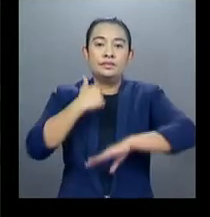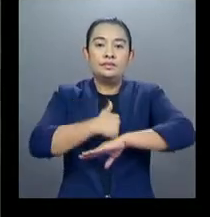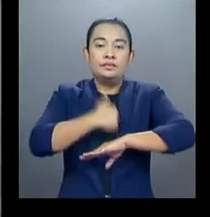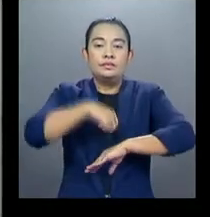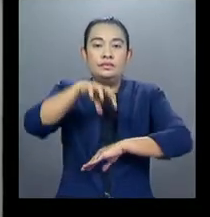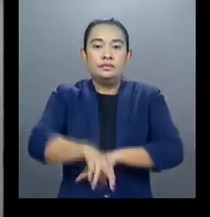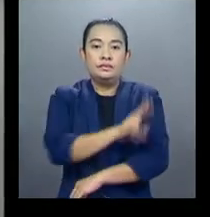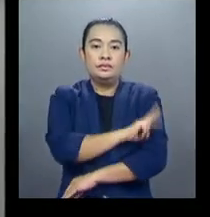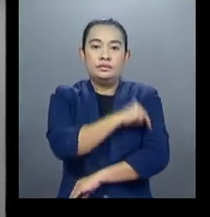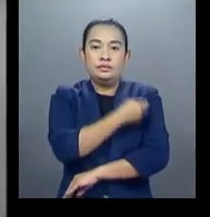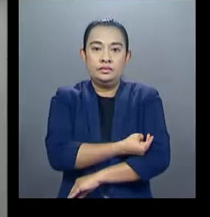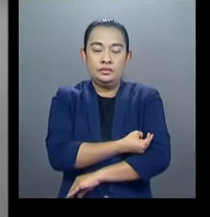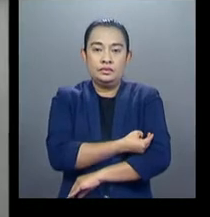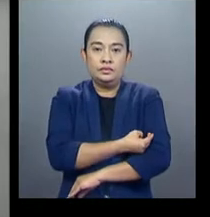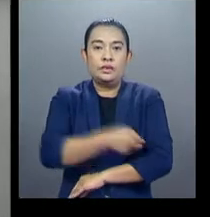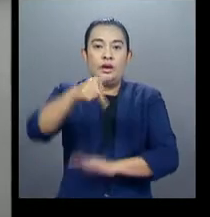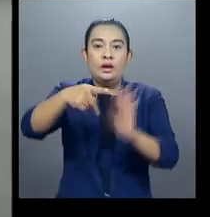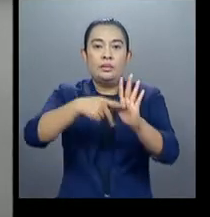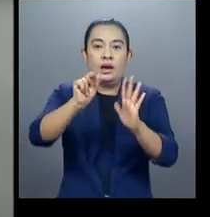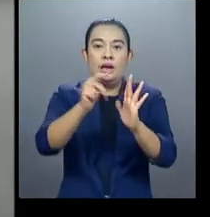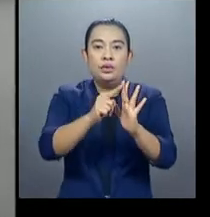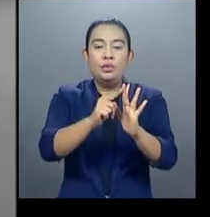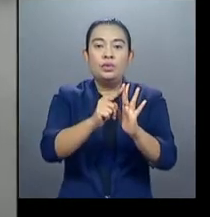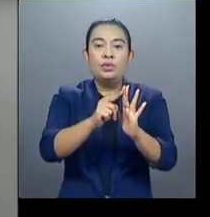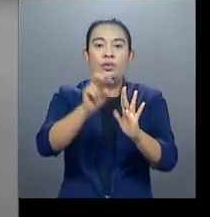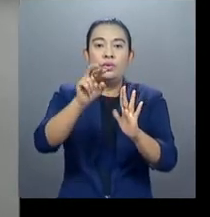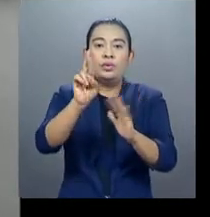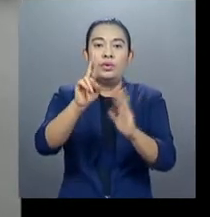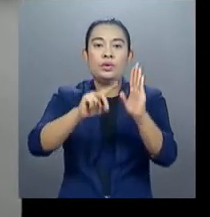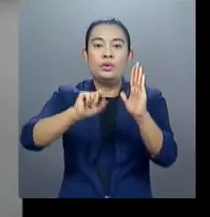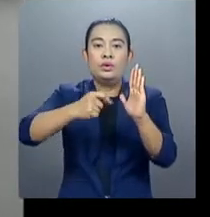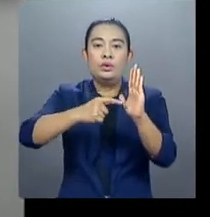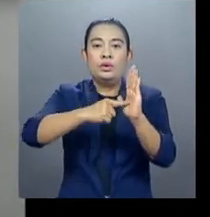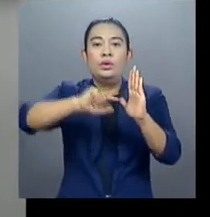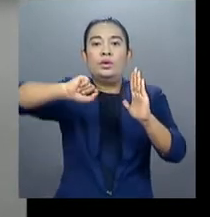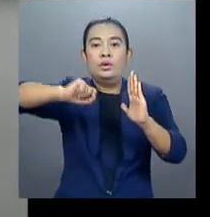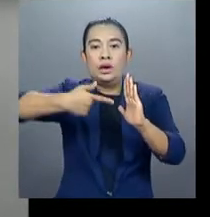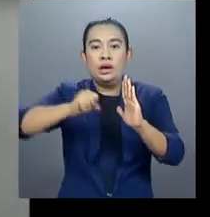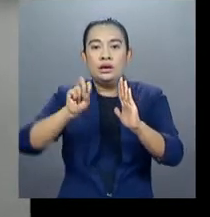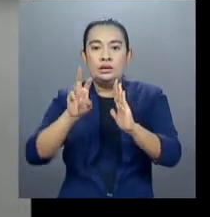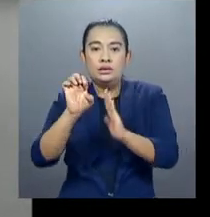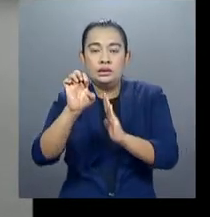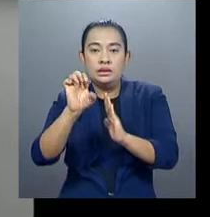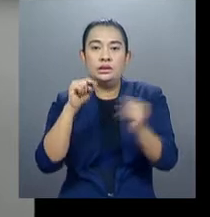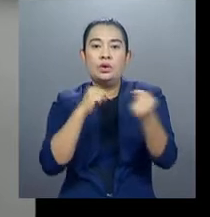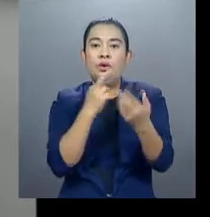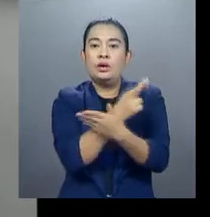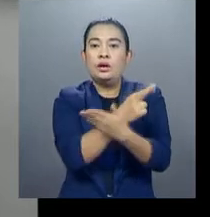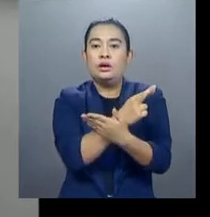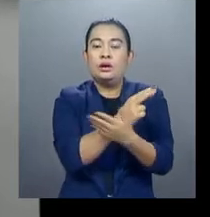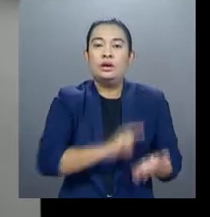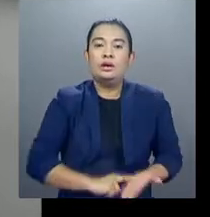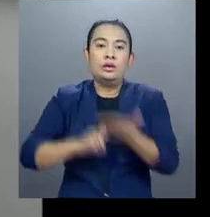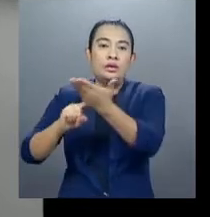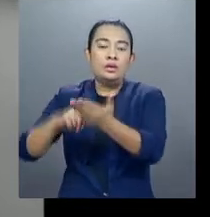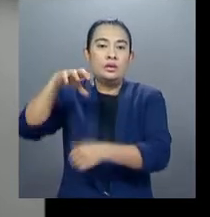พยาบาลค่ายพานุรังสีจังหวัดราชบุรีส่งหนังสือมายังกรมสอบสวนคดีพิเศษหรือว่า DSไเกี่ยวกับกรณี